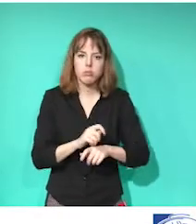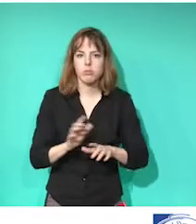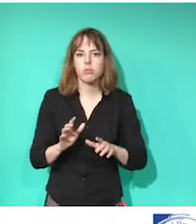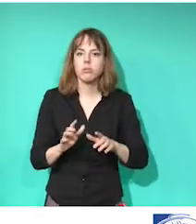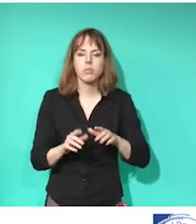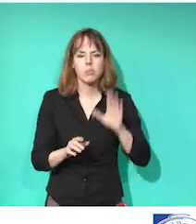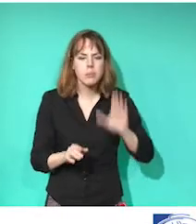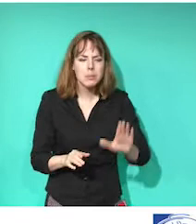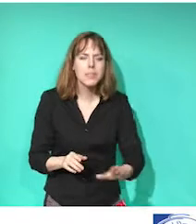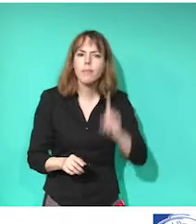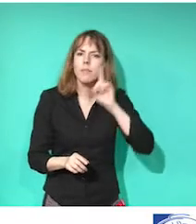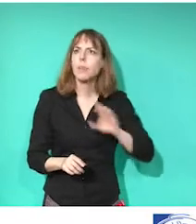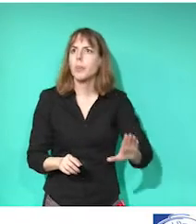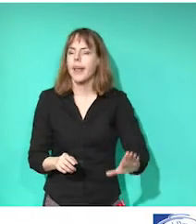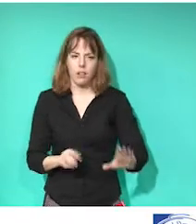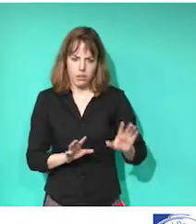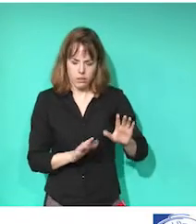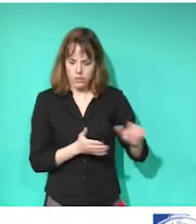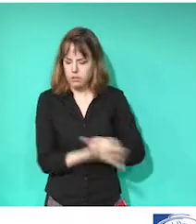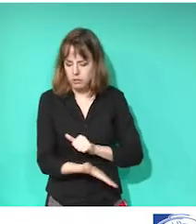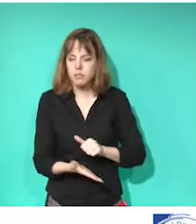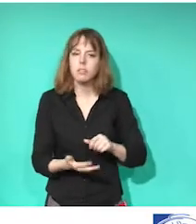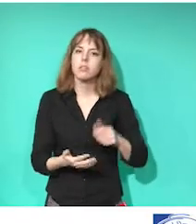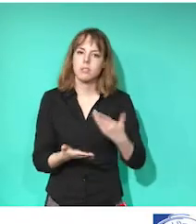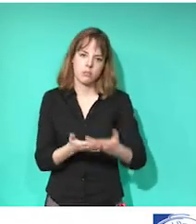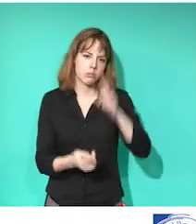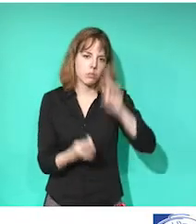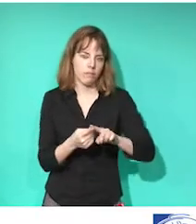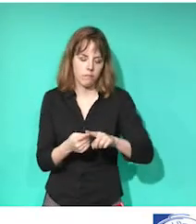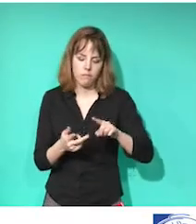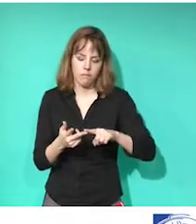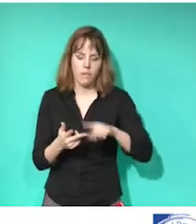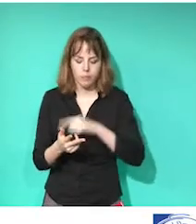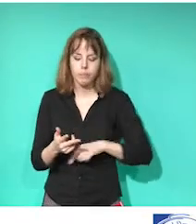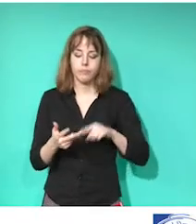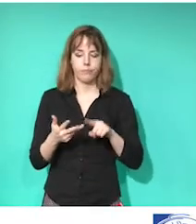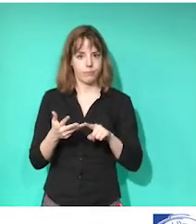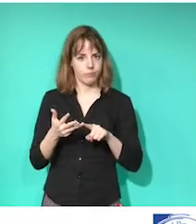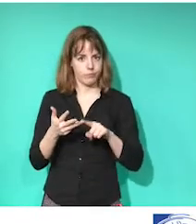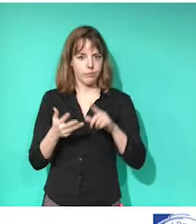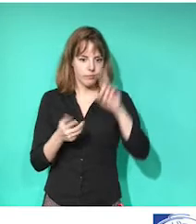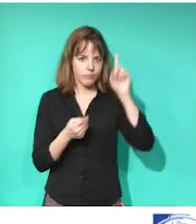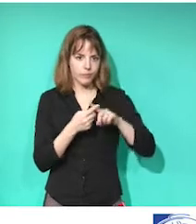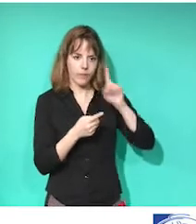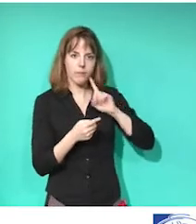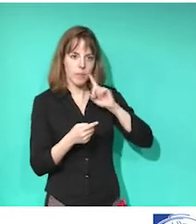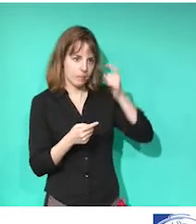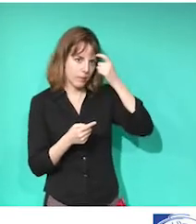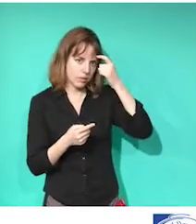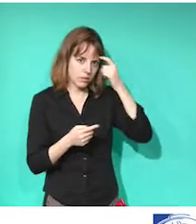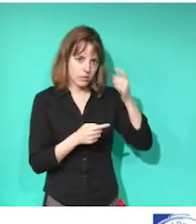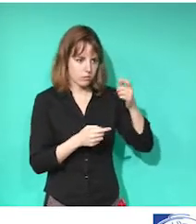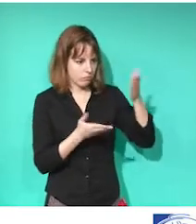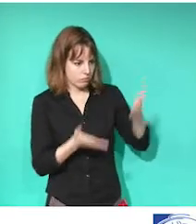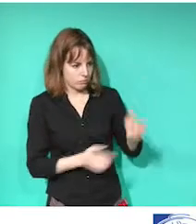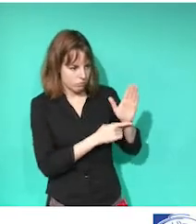les stéréotypes de sexe. Et puis une quatrième catégorie de projets qui était destinée à mettre en avant des femmes, à montrer